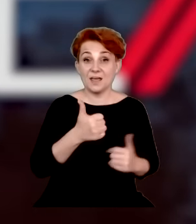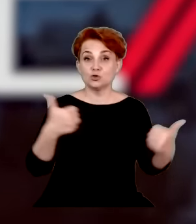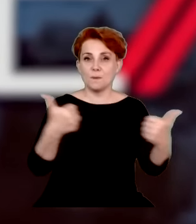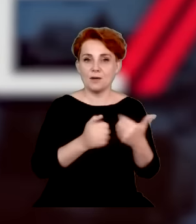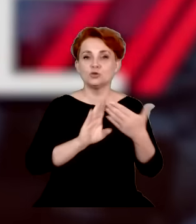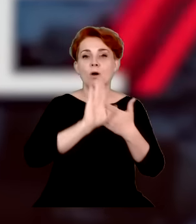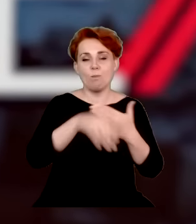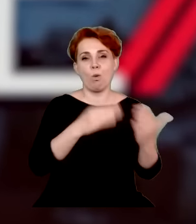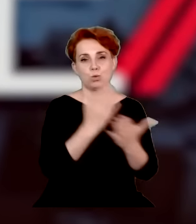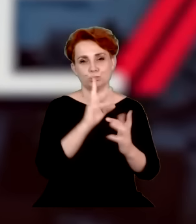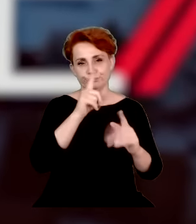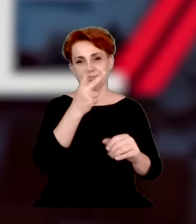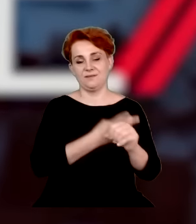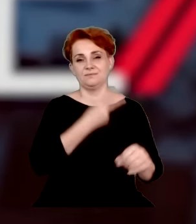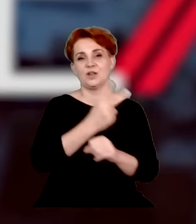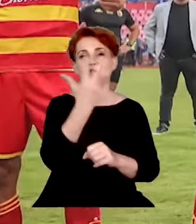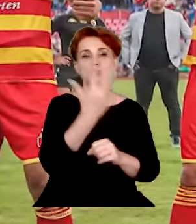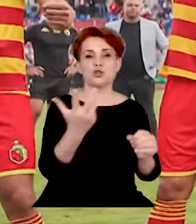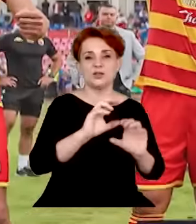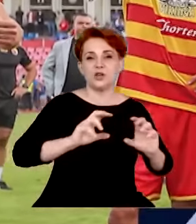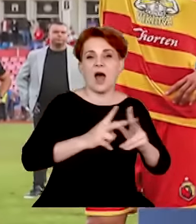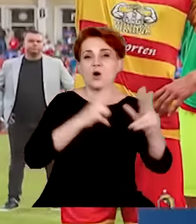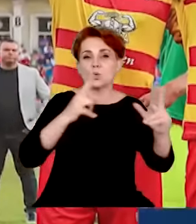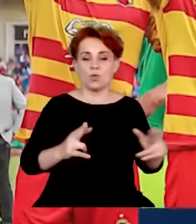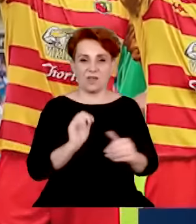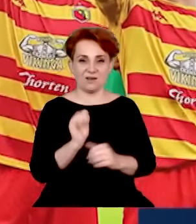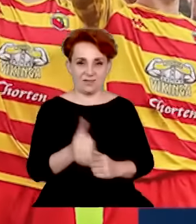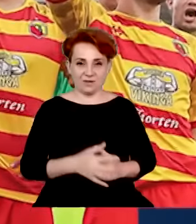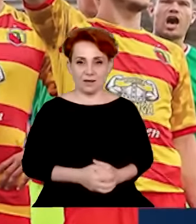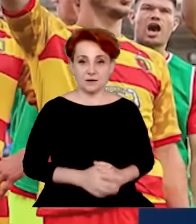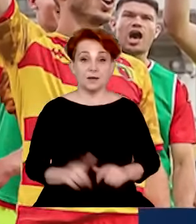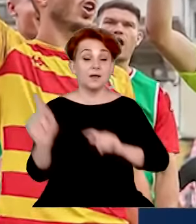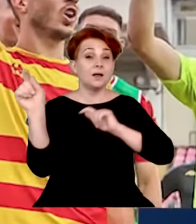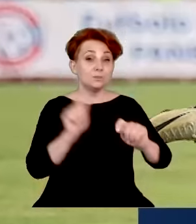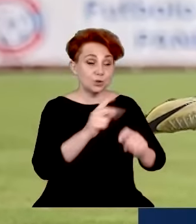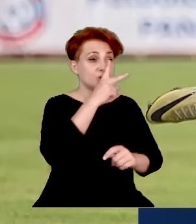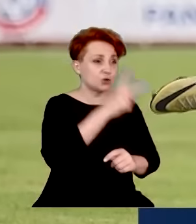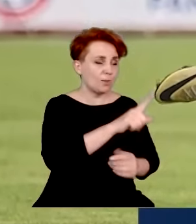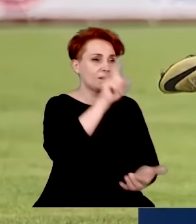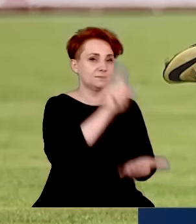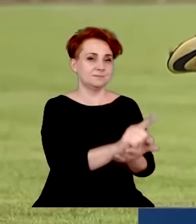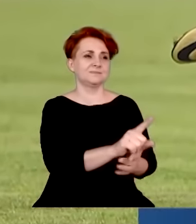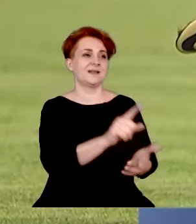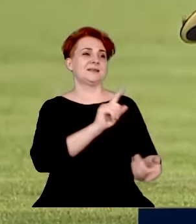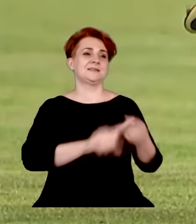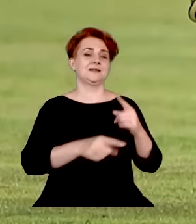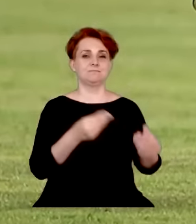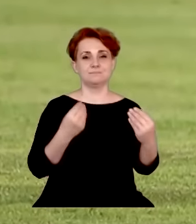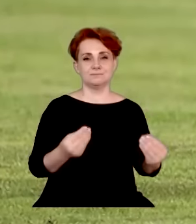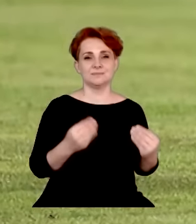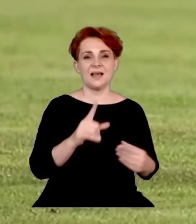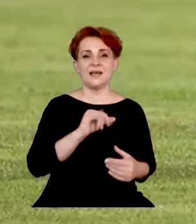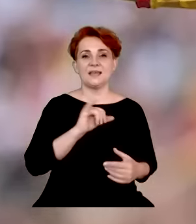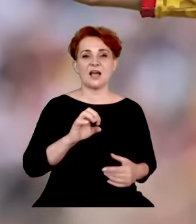kwestię awansu do trzeciej rundy kwalifikacji. Przybyła, zobaczyła, zwyciężyła i to w jakim stylu. Jagiellonia Białystok po pierwszej